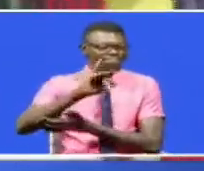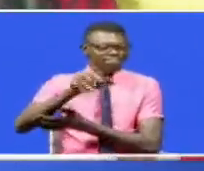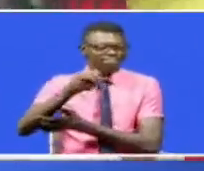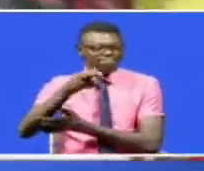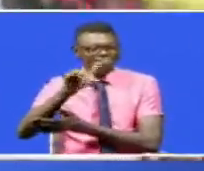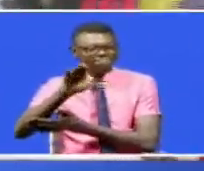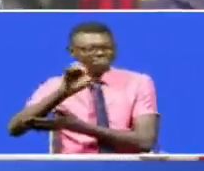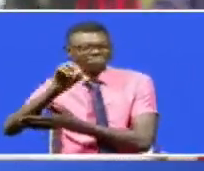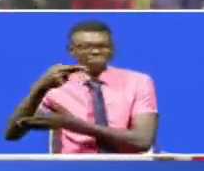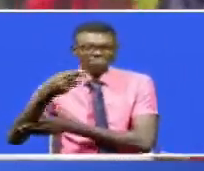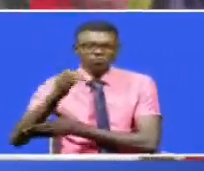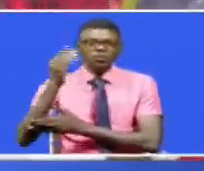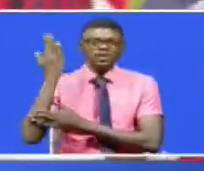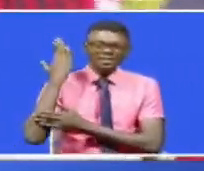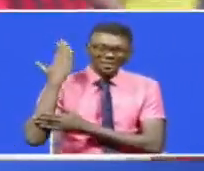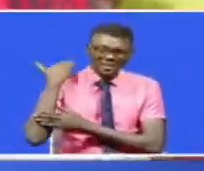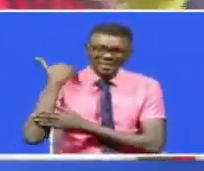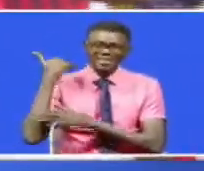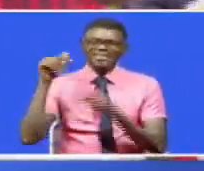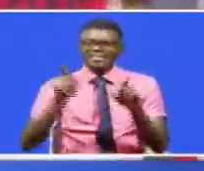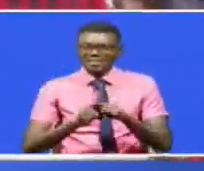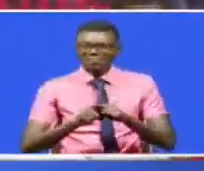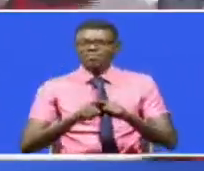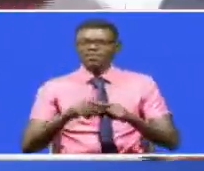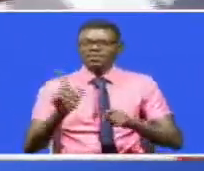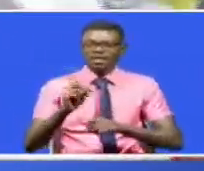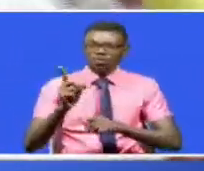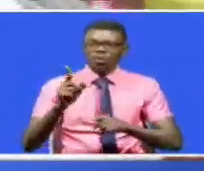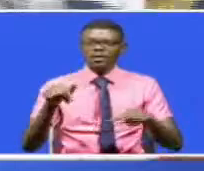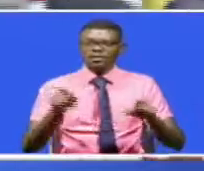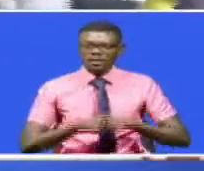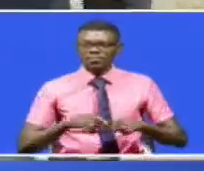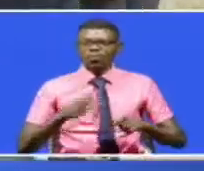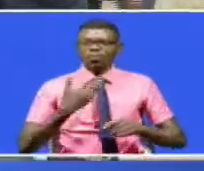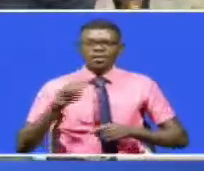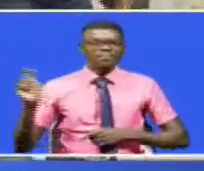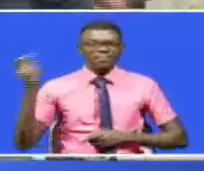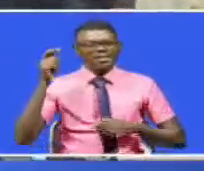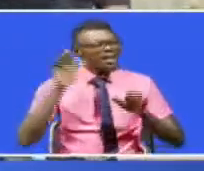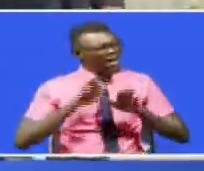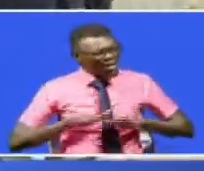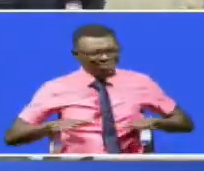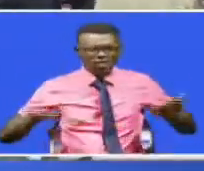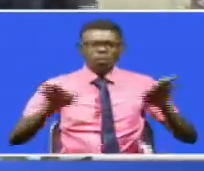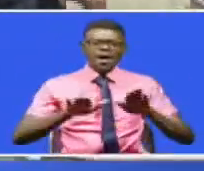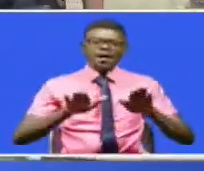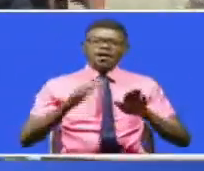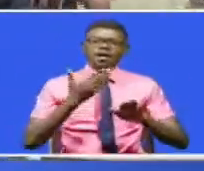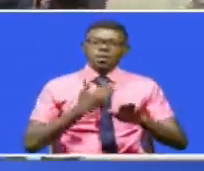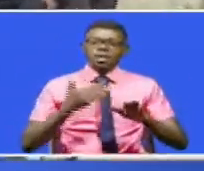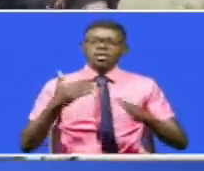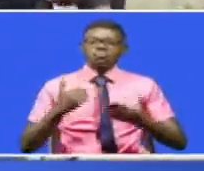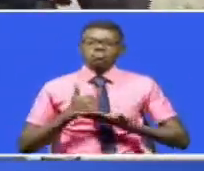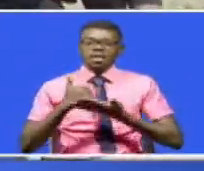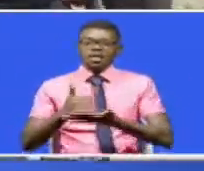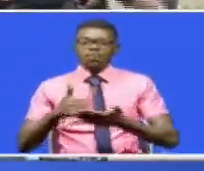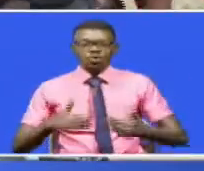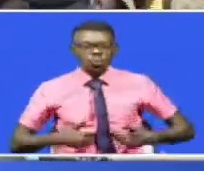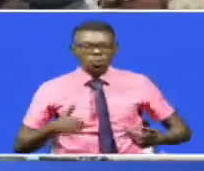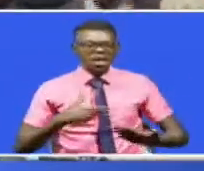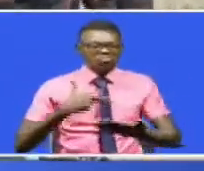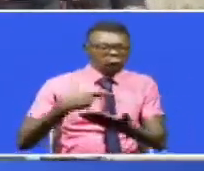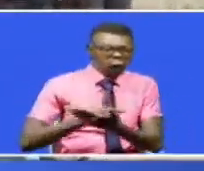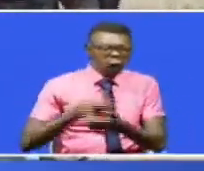zamani. Tutakwenda Nairobi mzima, na baadaye mambo ikiwa sawa sawa tutaenda Kenya mzima. Inasaidia watu mavijana, bila kuingilia mambo ya madawa